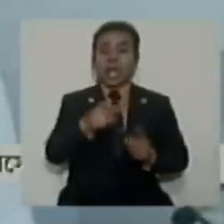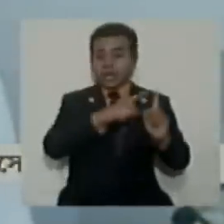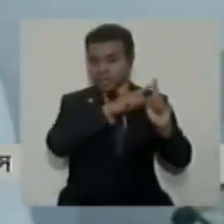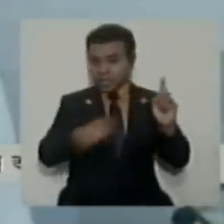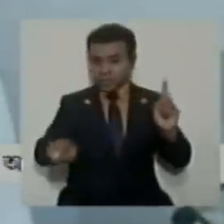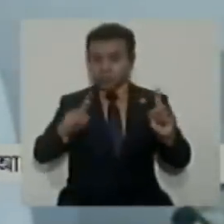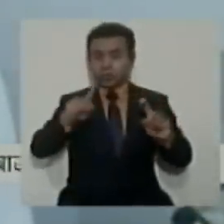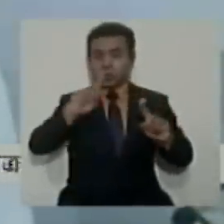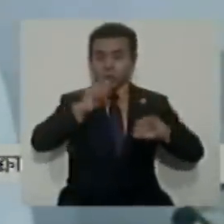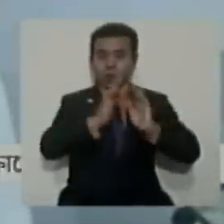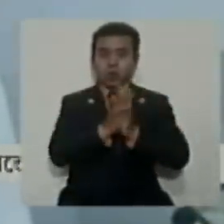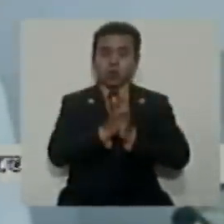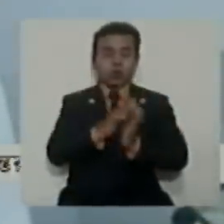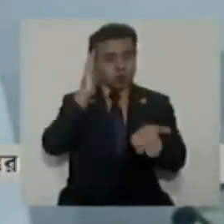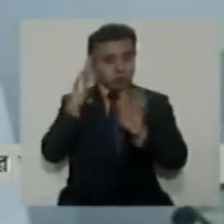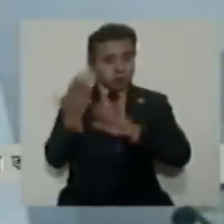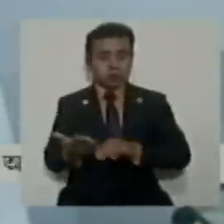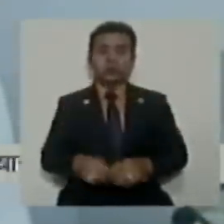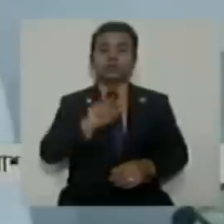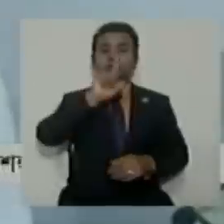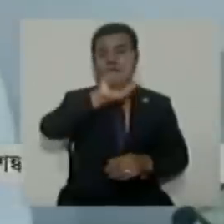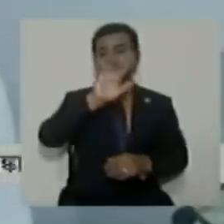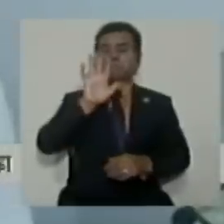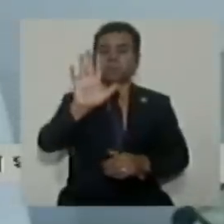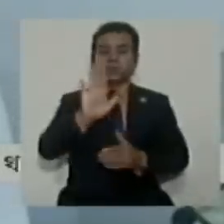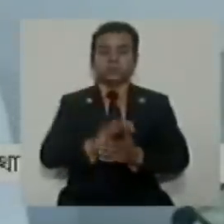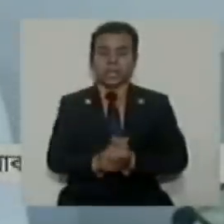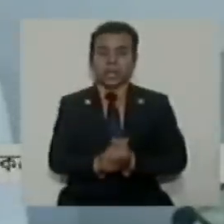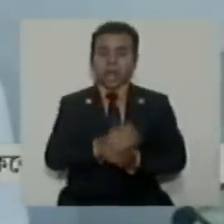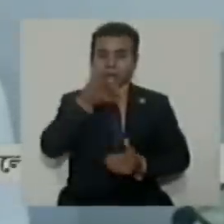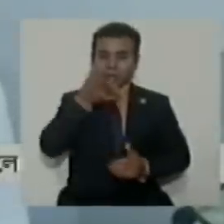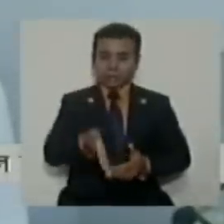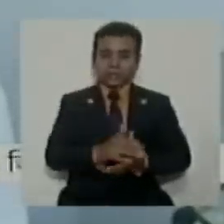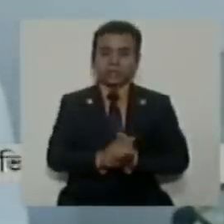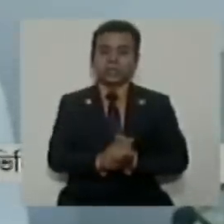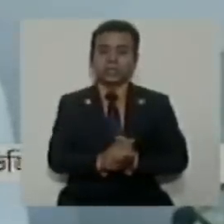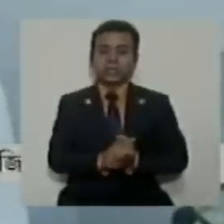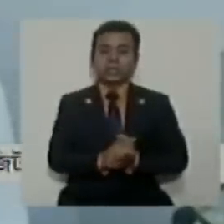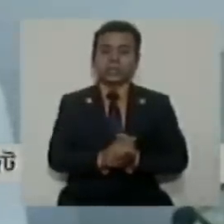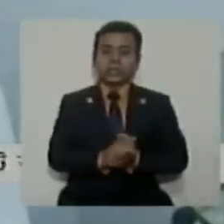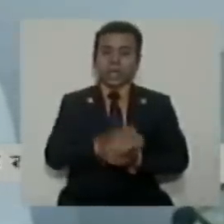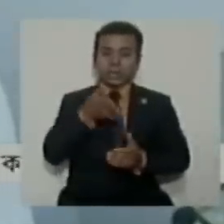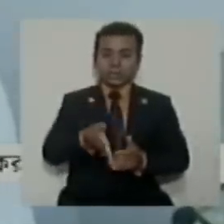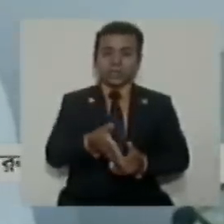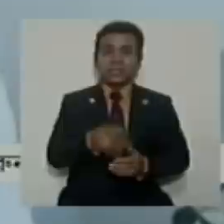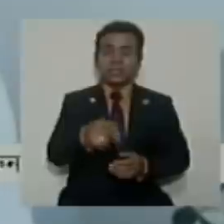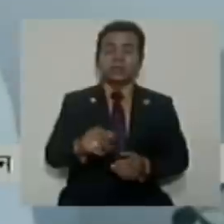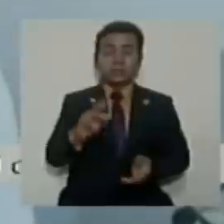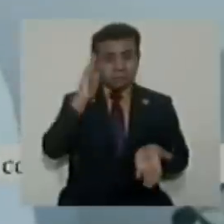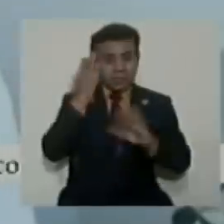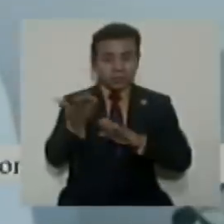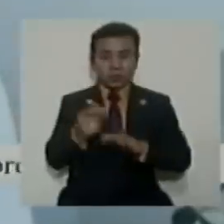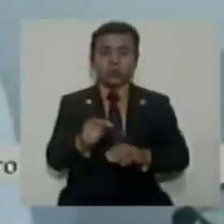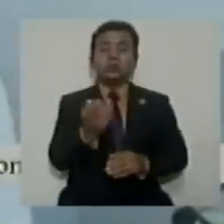আজকে মৃত্যুবরণের সংখ্যাটা বেশি, আমরা তাই গভীর সমবেদনার সাথে